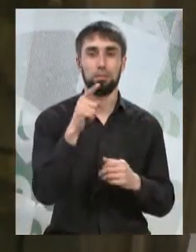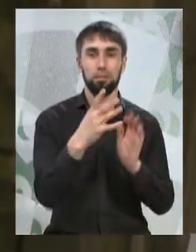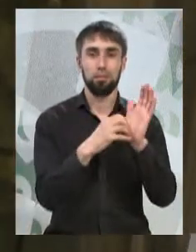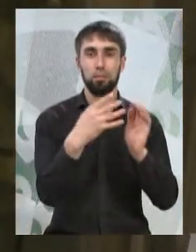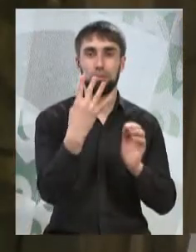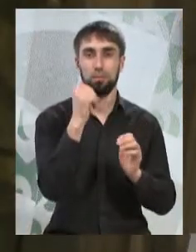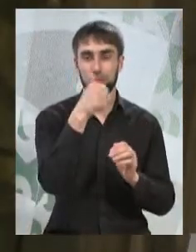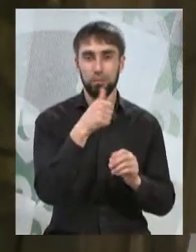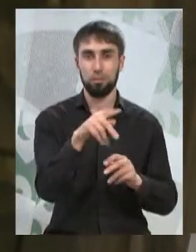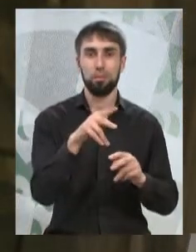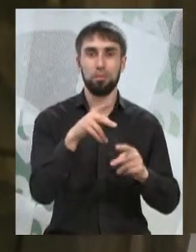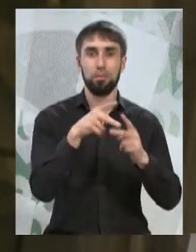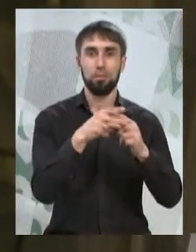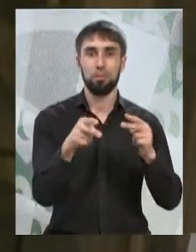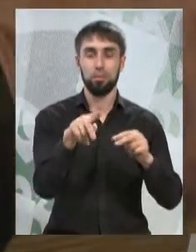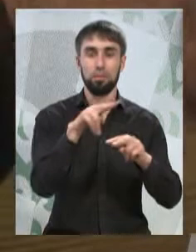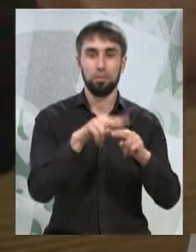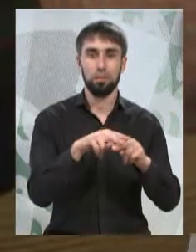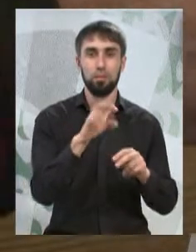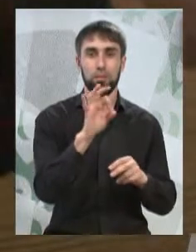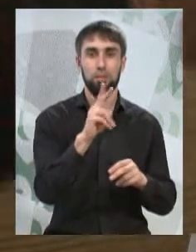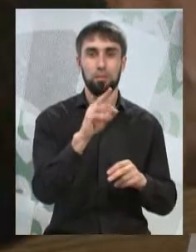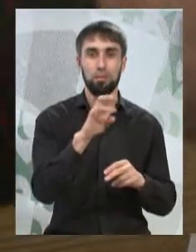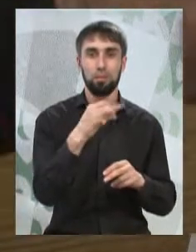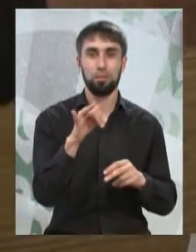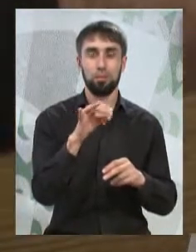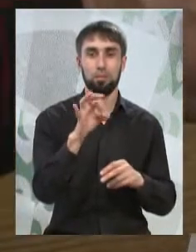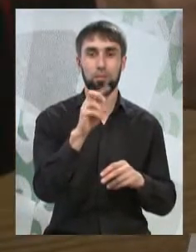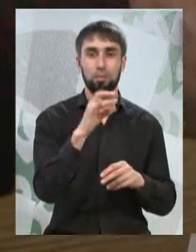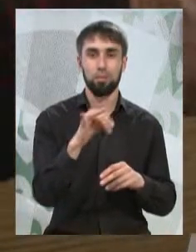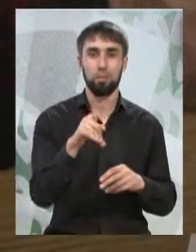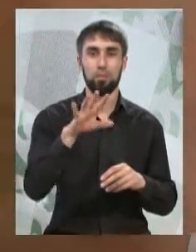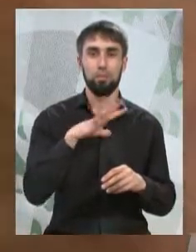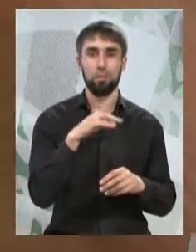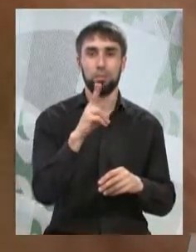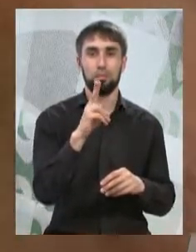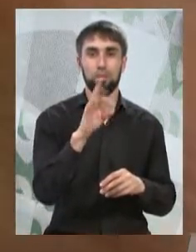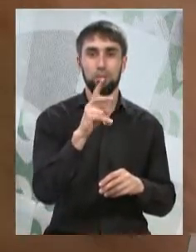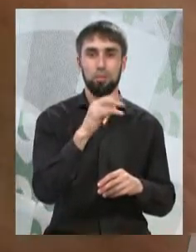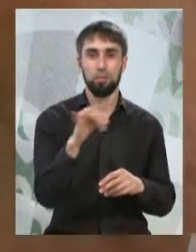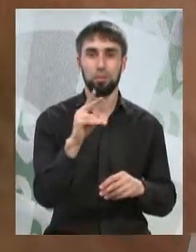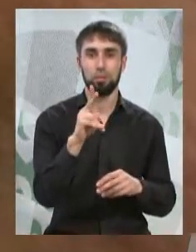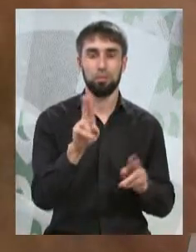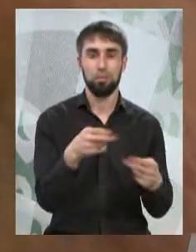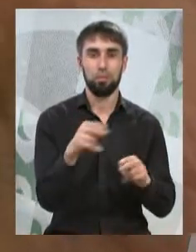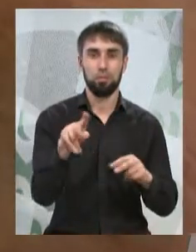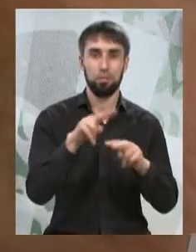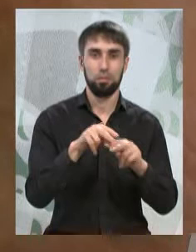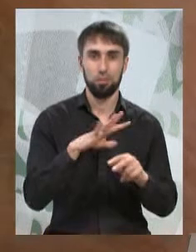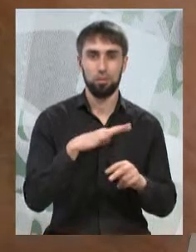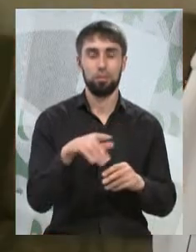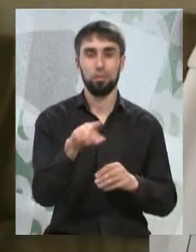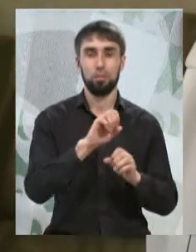года на станции Есельского района Акмолинской области. Привезли их в колхозный клуб, откуда всех распределили по местным